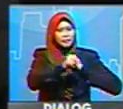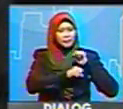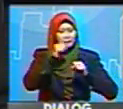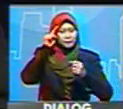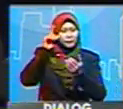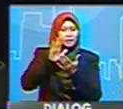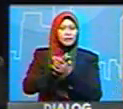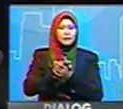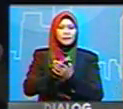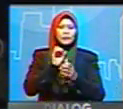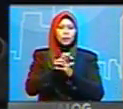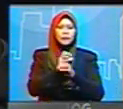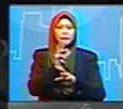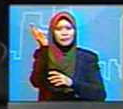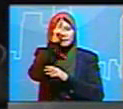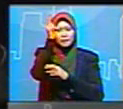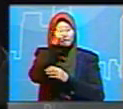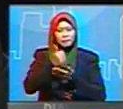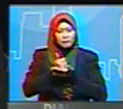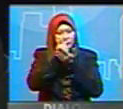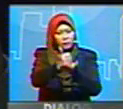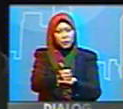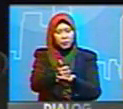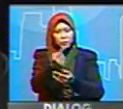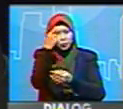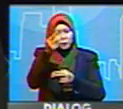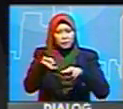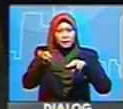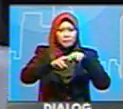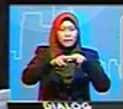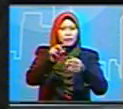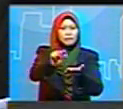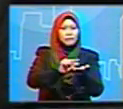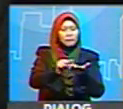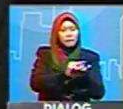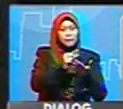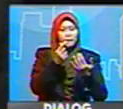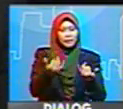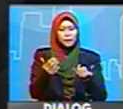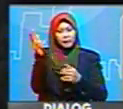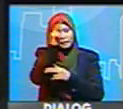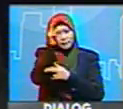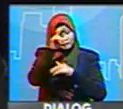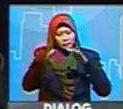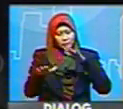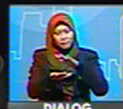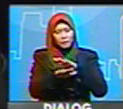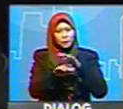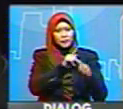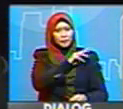penuh kepada usaha kerajaan dalam membantu mereka untuk meningkatkan pendapatan sementelah kerajaan di bawah Kementerian Pertanian telah pun